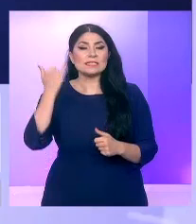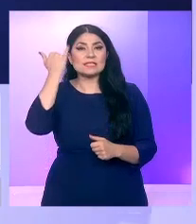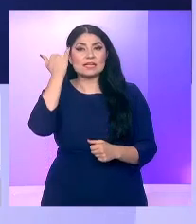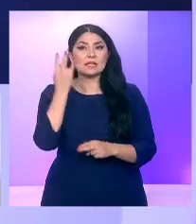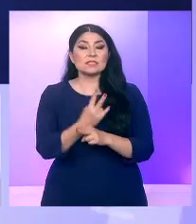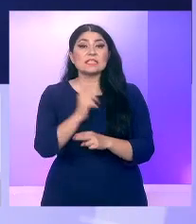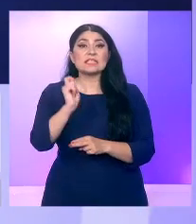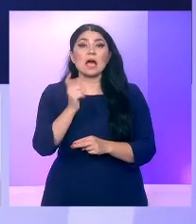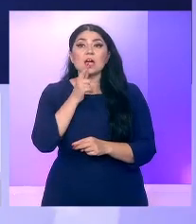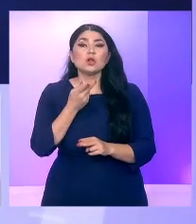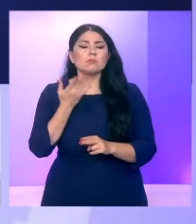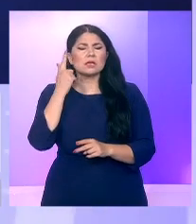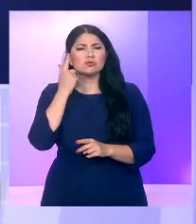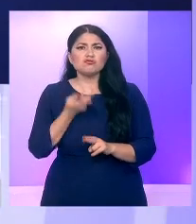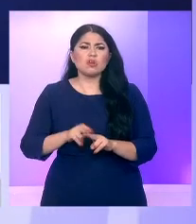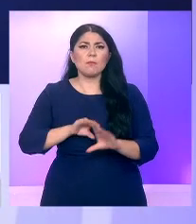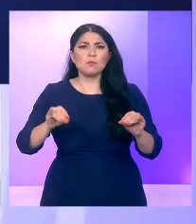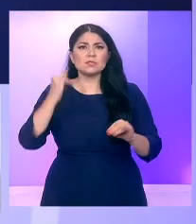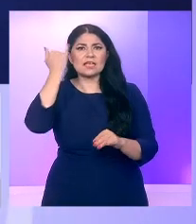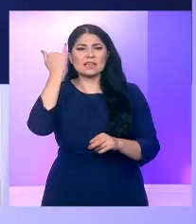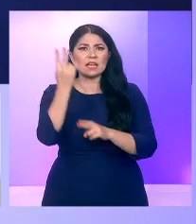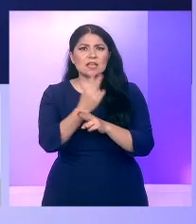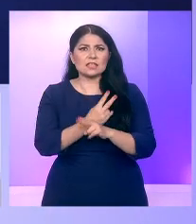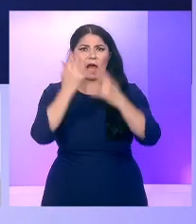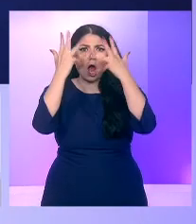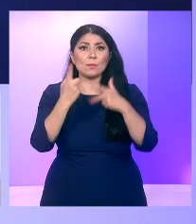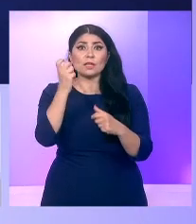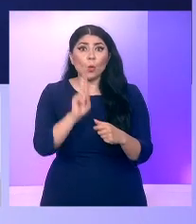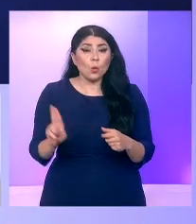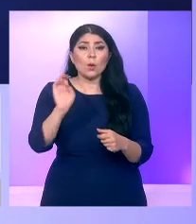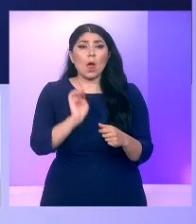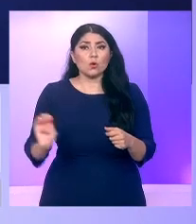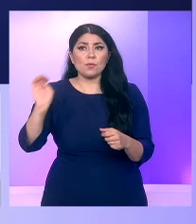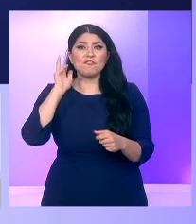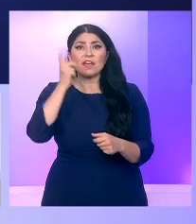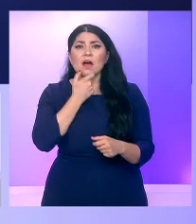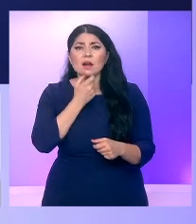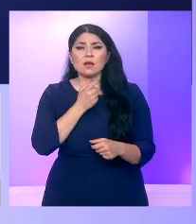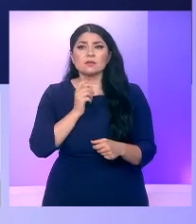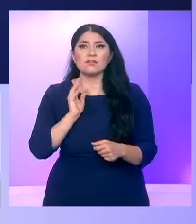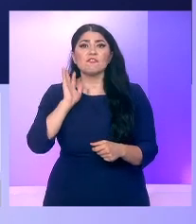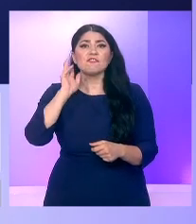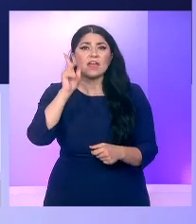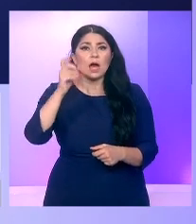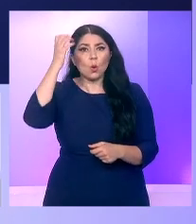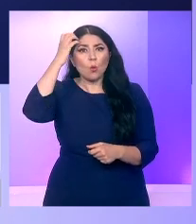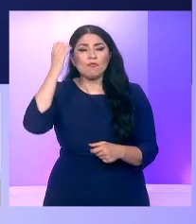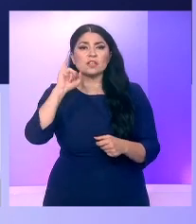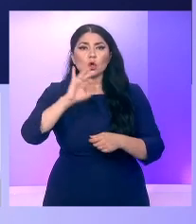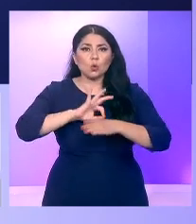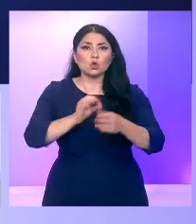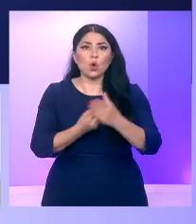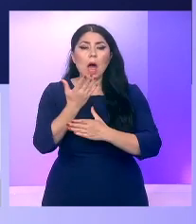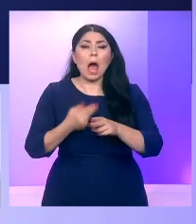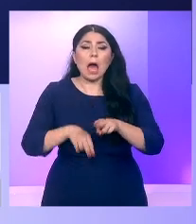Suntem țara care are, cred că, cei mai mulți secretari de stat din Uniunea Europeană. An de an, și nu doar an de an, cu fiecare guvernare nouă